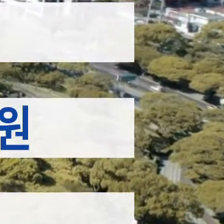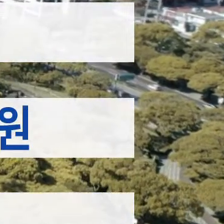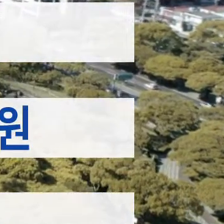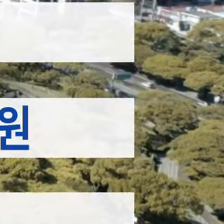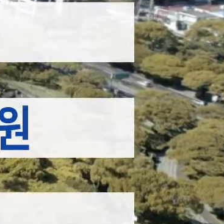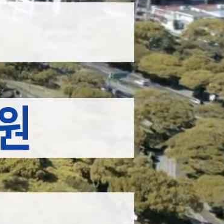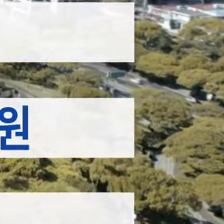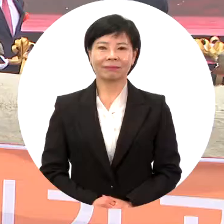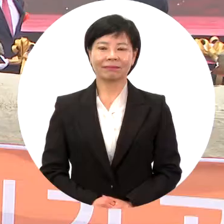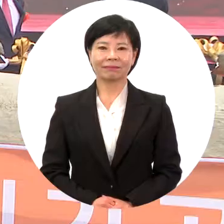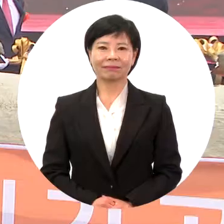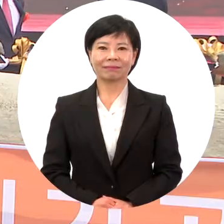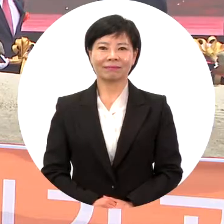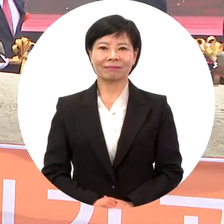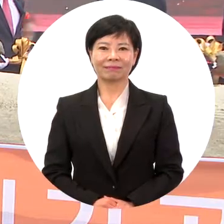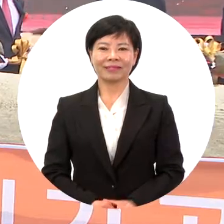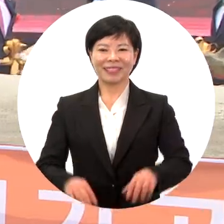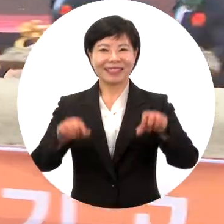1일부터 개선합니다.